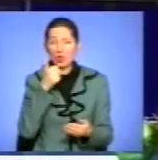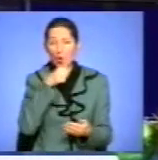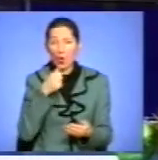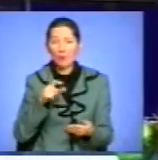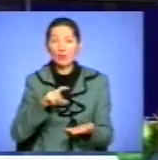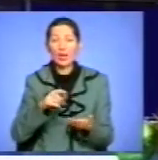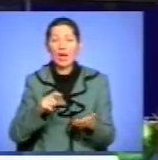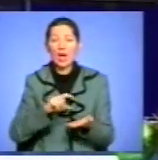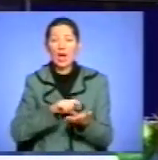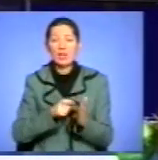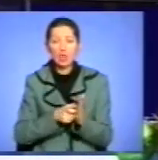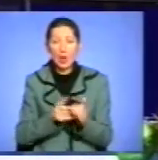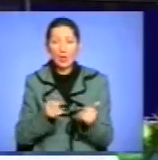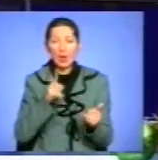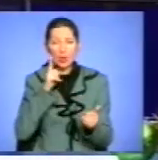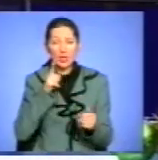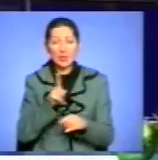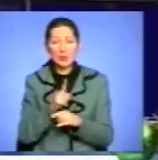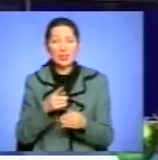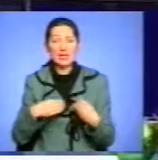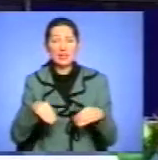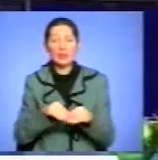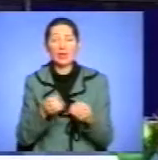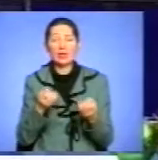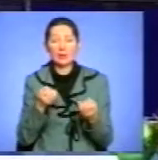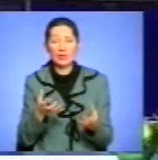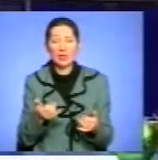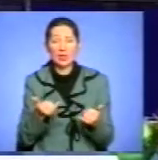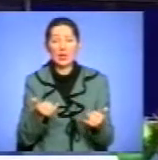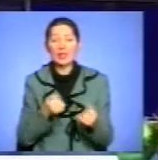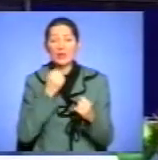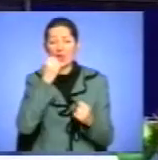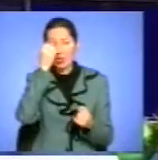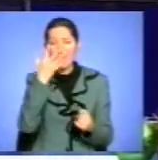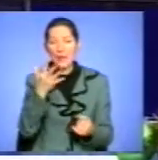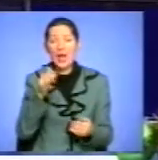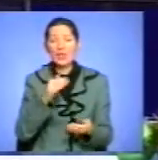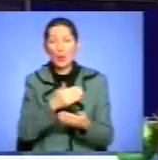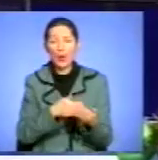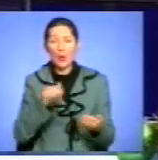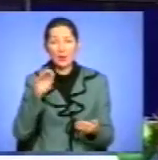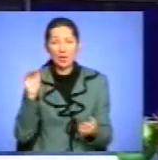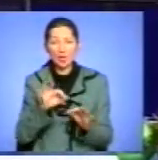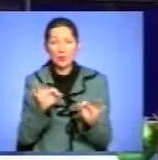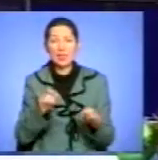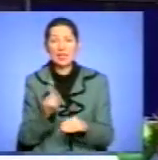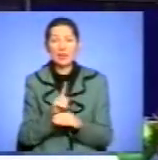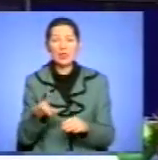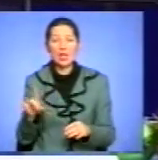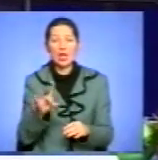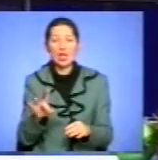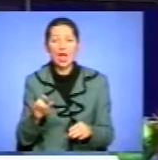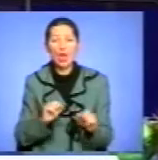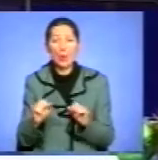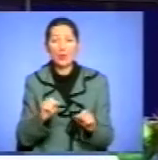Житло для молодих тернопільських сімей доступне завдяки 5 програмам кредитування, розповідають у Тернопільському регіональному управлінні